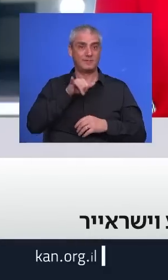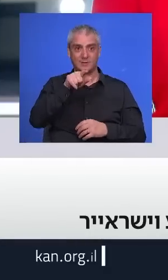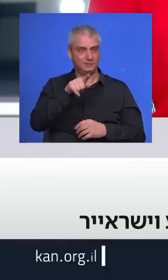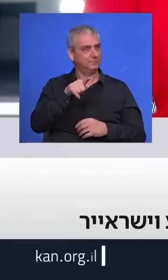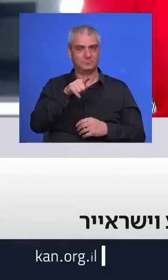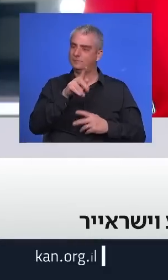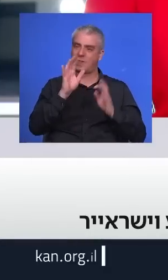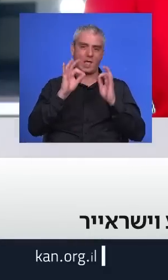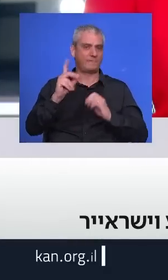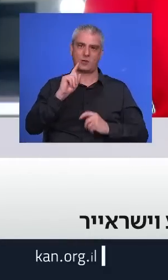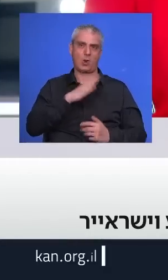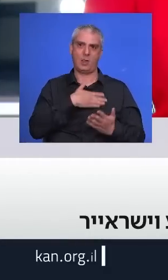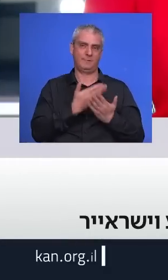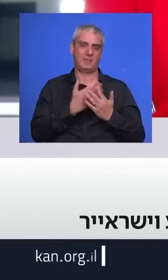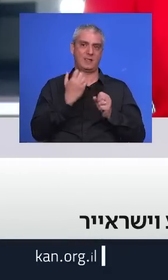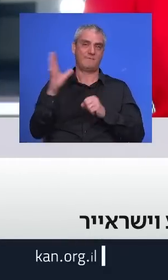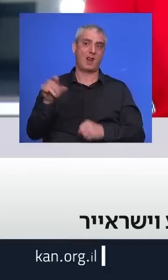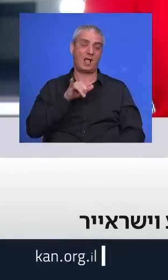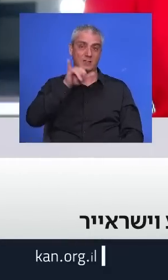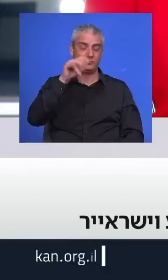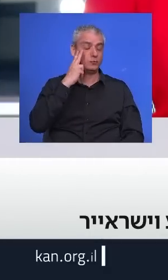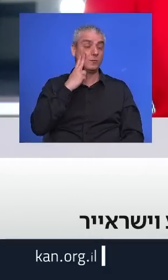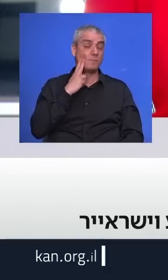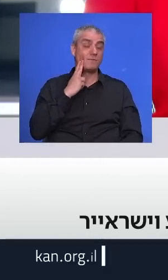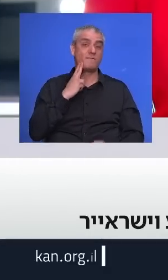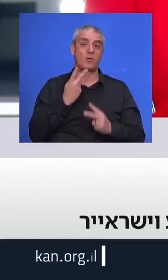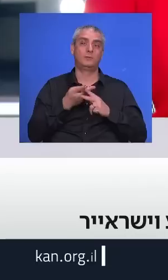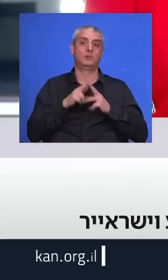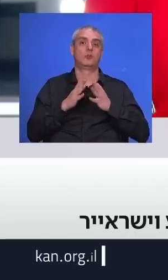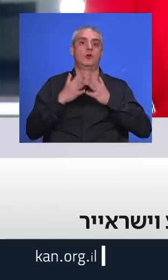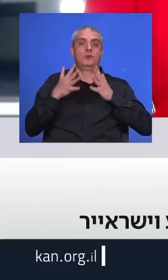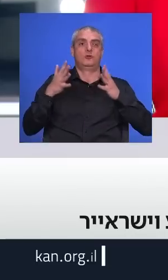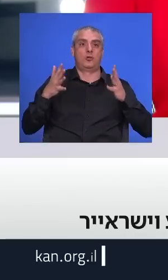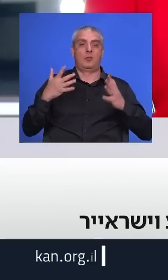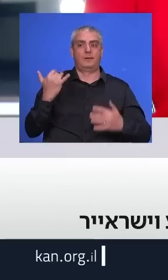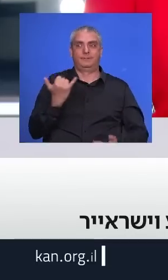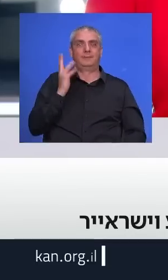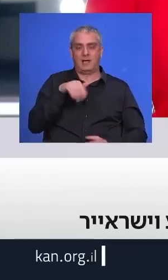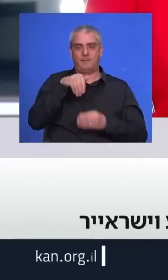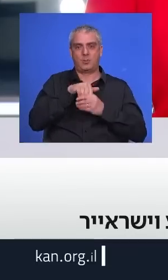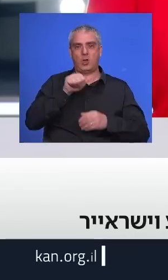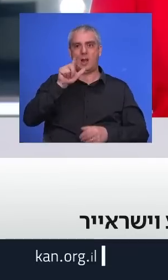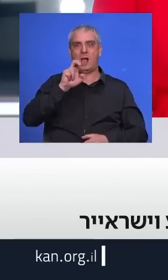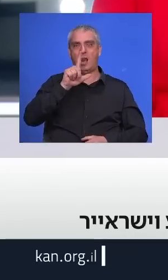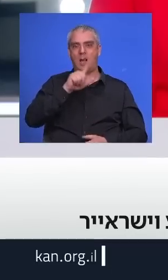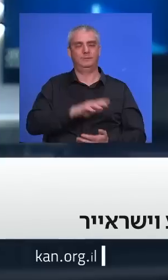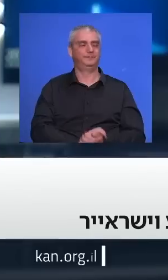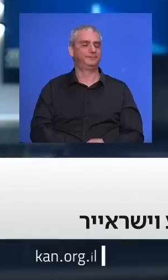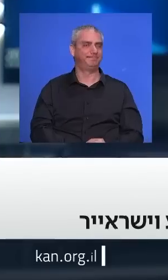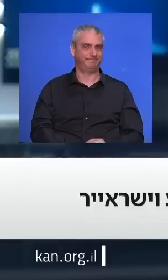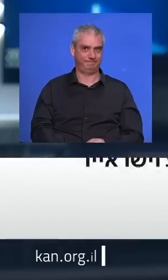אף אחד שמתנדב להטיס אותה. המבוכה הולכת וגדלה ממש מרגע לרגע גם באל על עצמה, מיכל. תודה רבה, שרון.